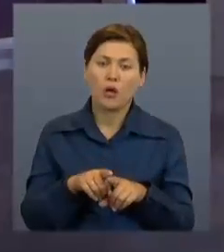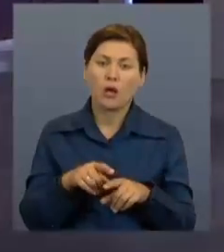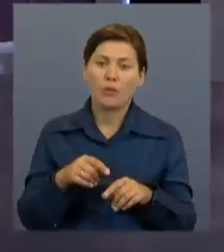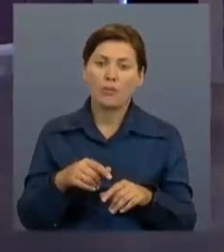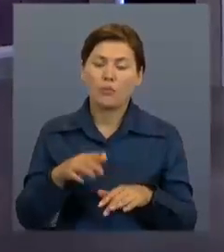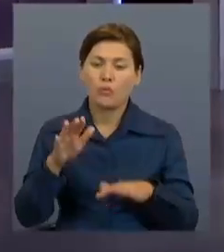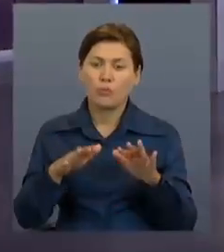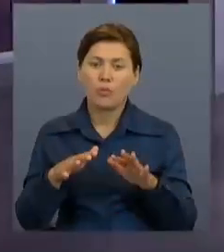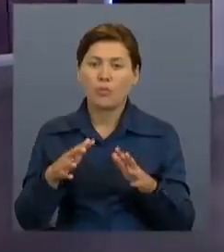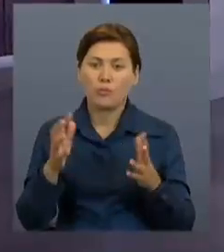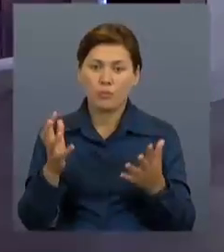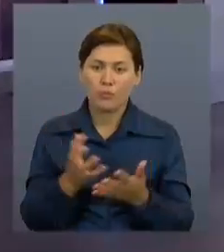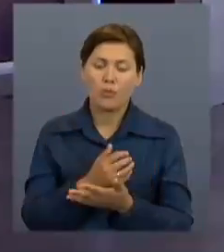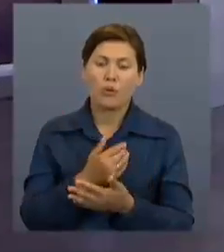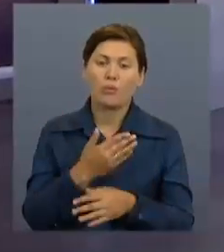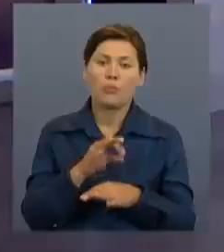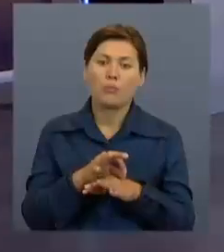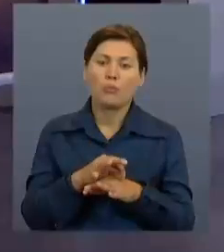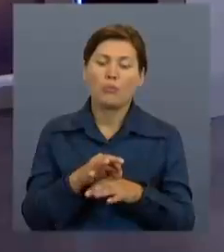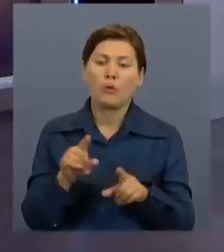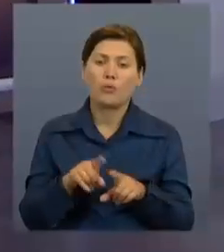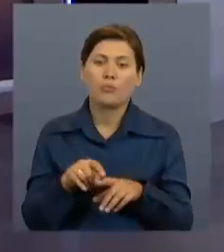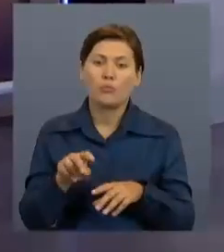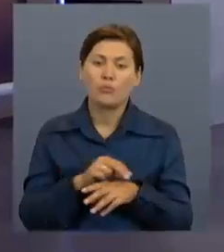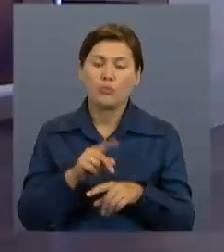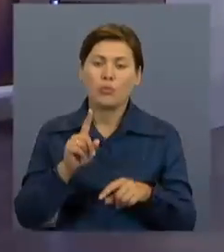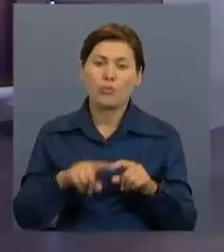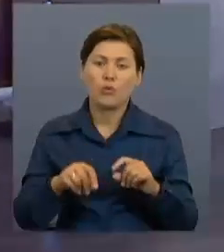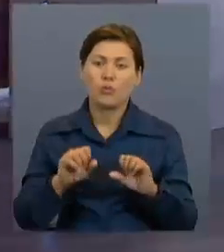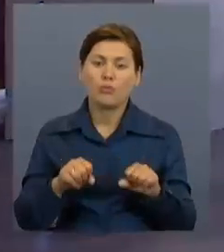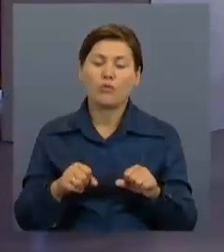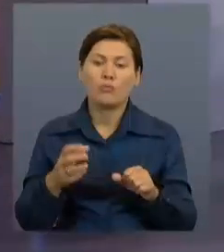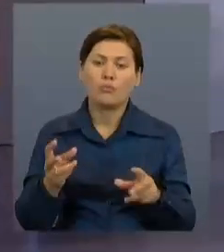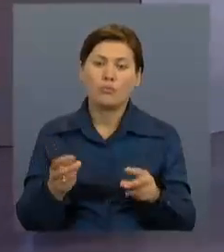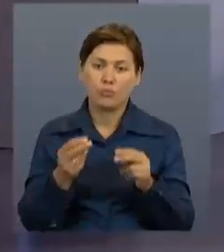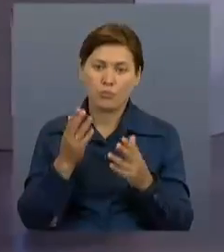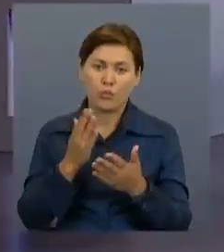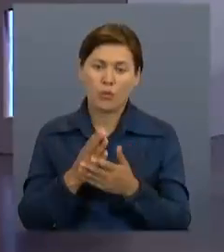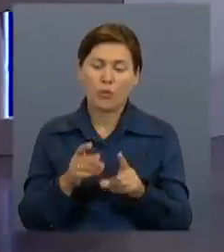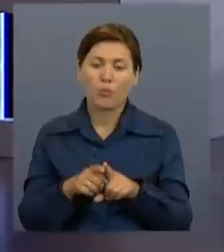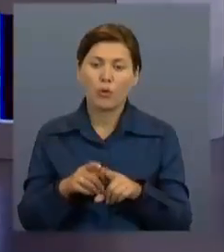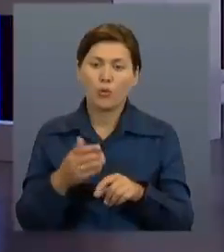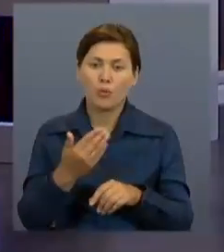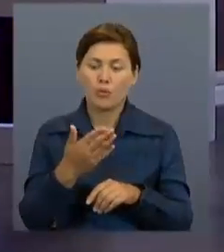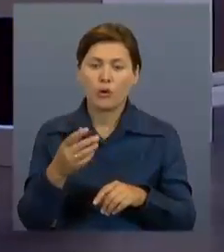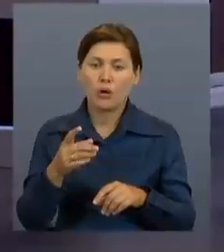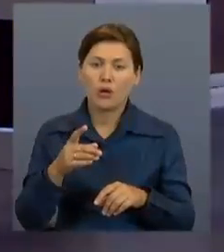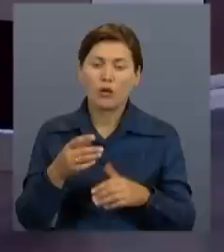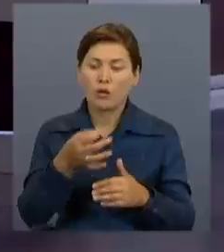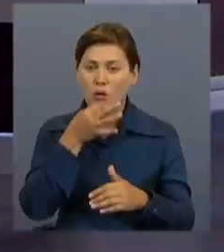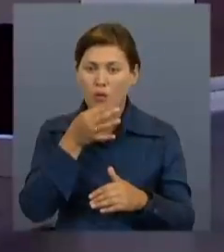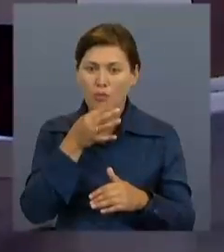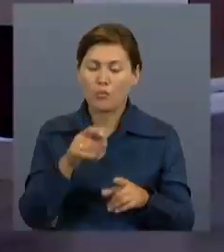сатысында тапқан кезде бұл ауруларды құлан таза емдеп жазудың мүмкіндігі өте зор. Міне бұл кезеңде табылған аурулар ертең